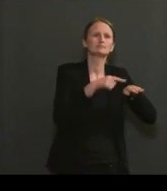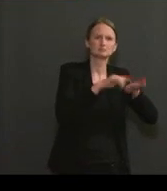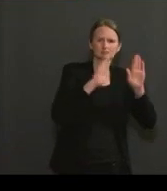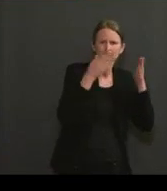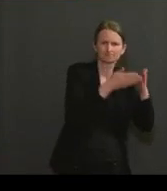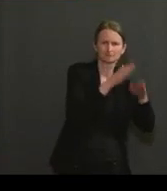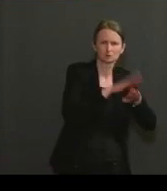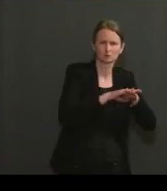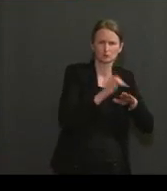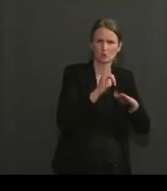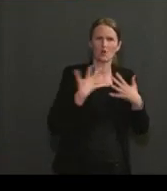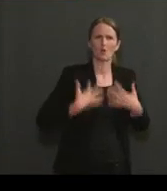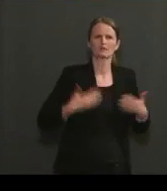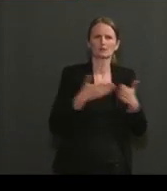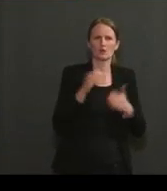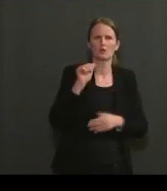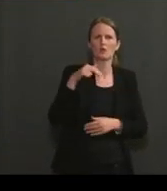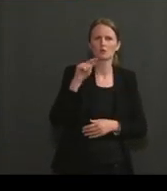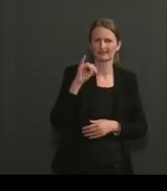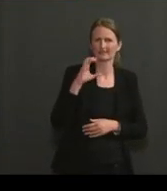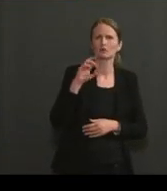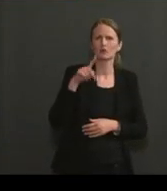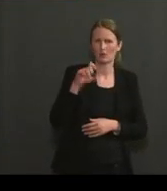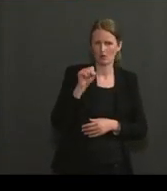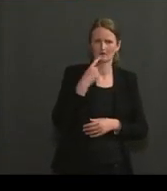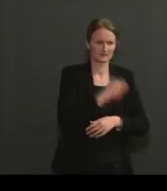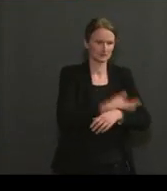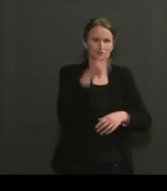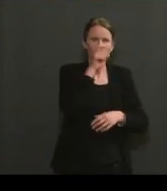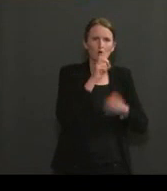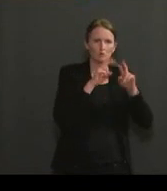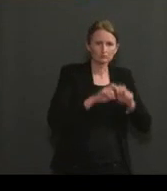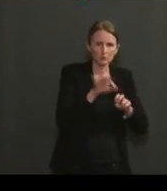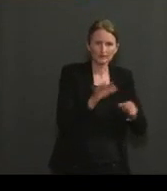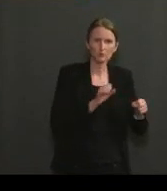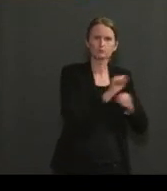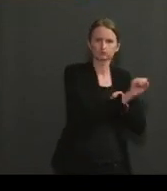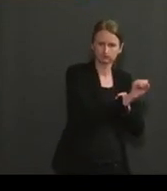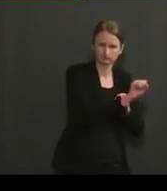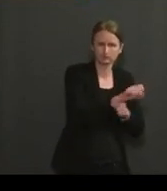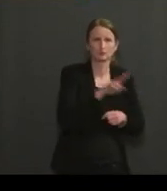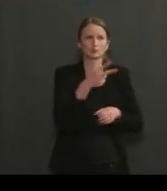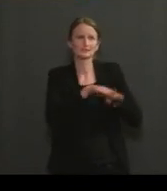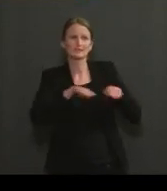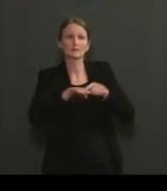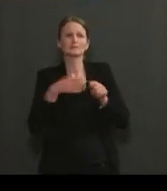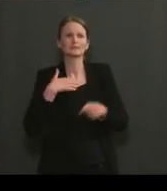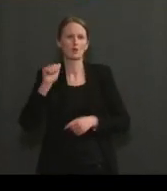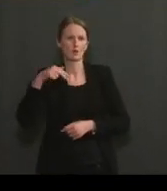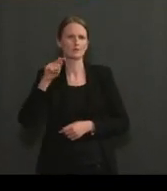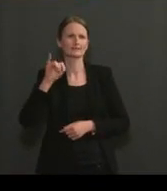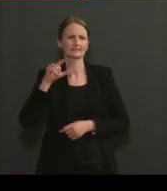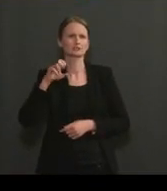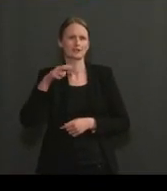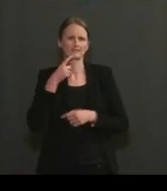les antigènes, et donc sur un prélèvement au niveau respiratoire. Alors, rappelons un petit peu des choses